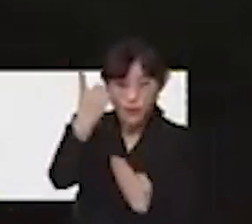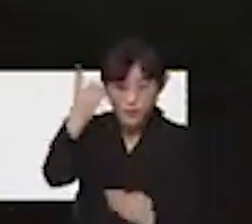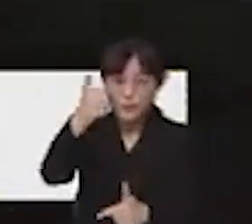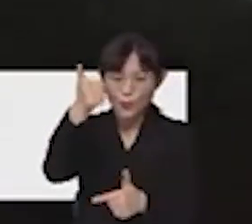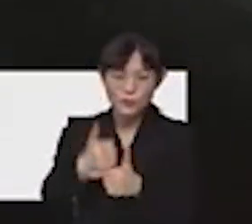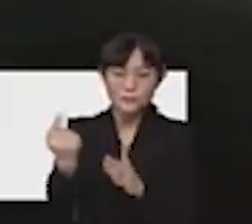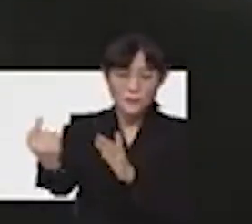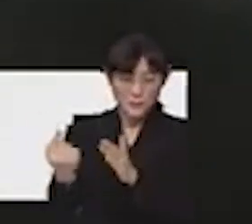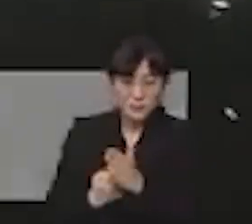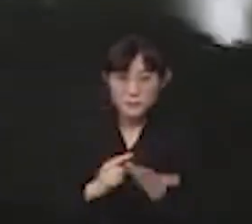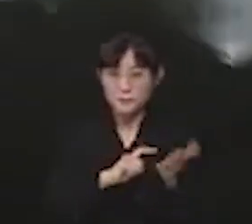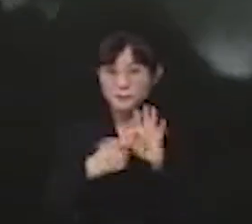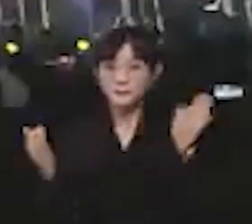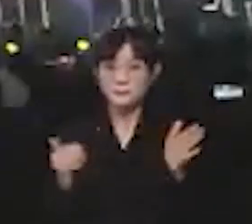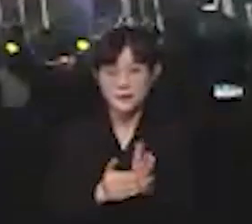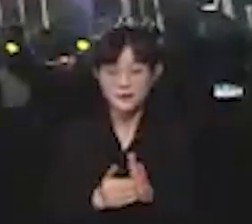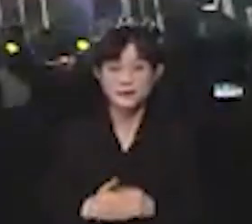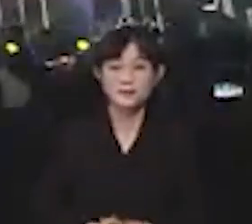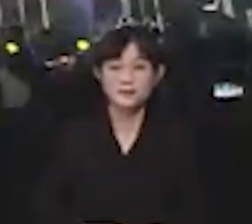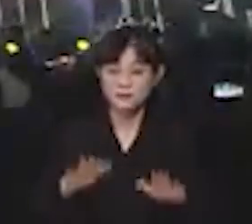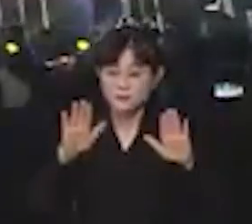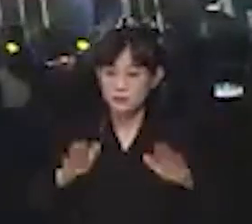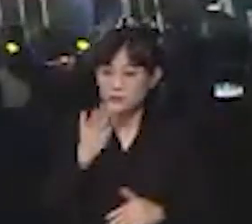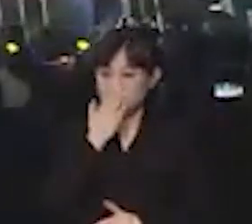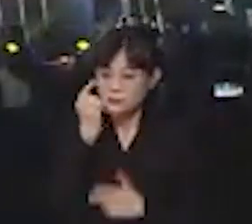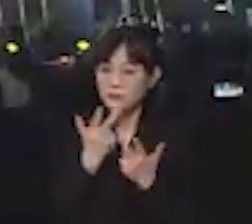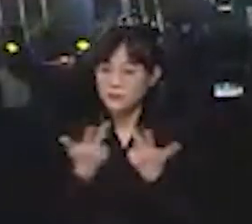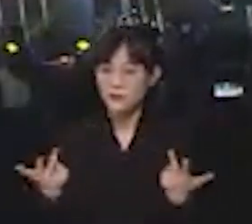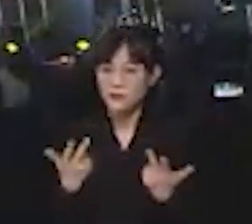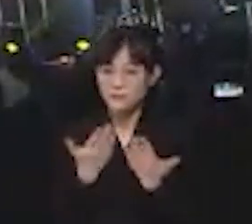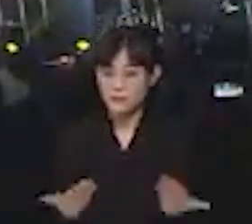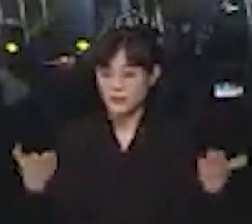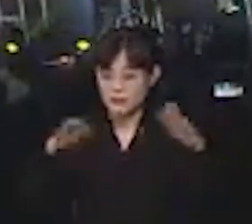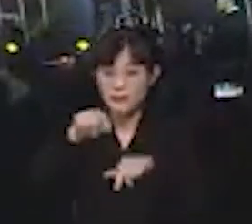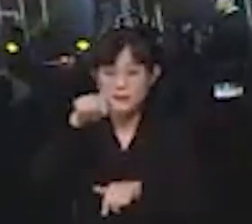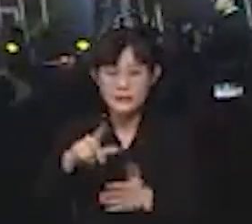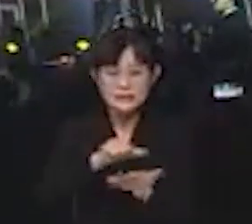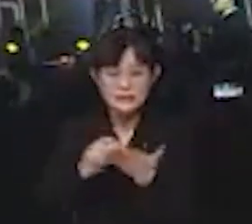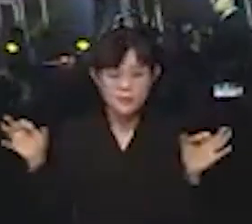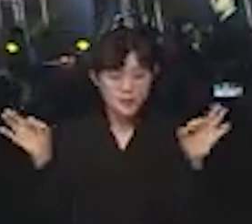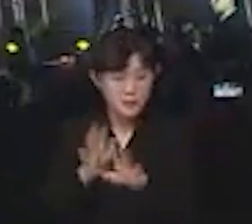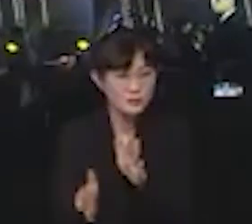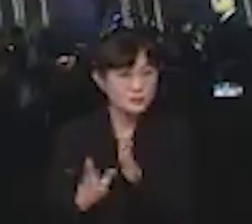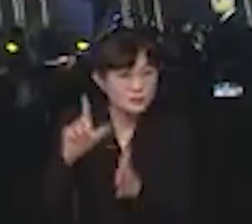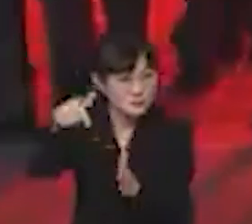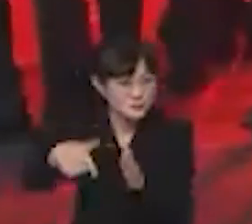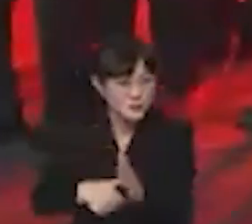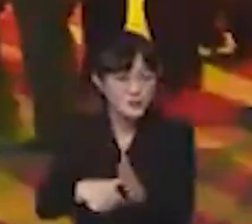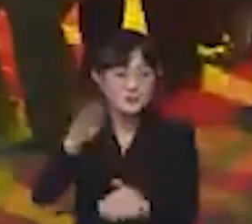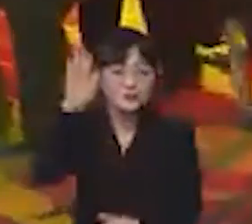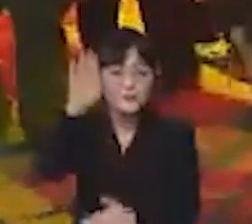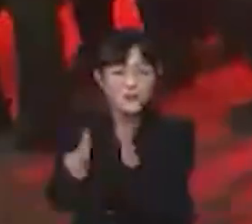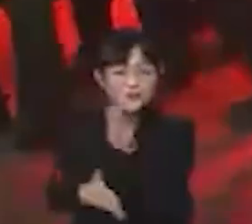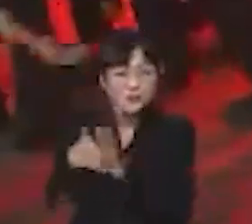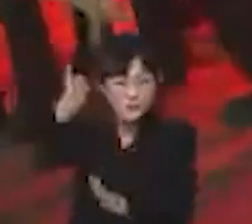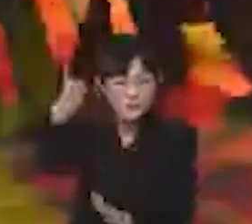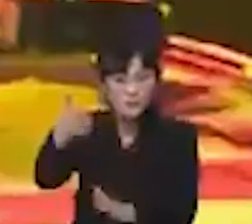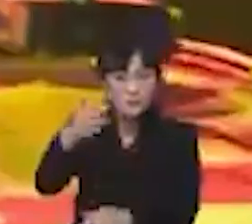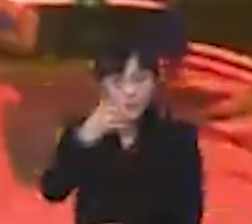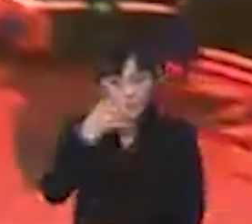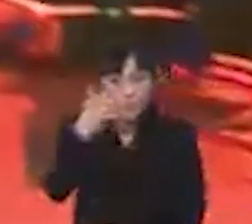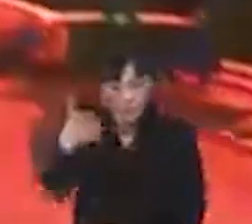방문이라고 설명했습니다. 이번 순천 박람회가 지방 소멸시대 새로운 미래 도시의 모델로 평가받는다는